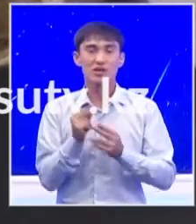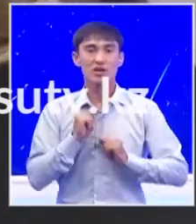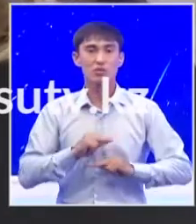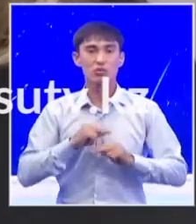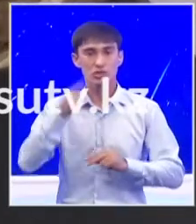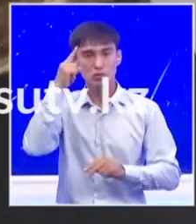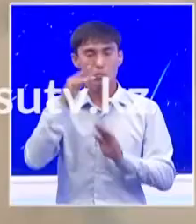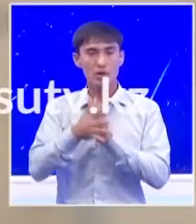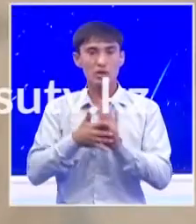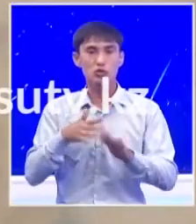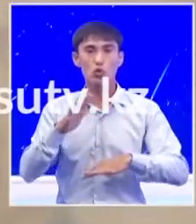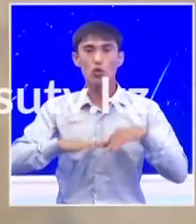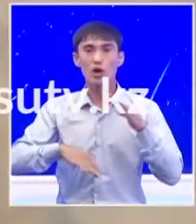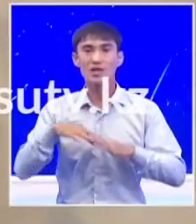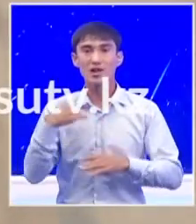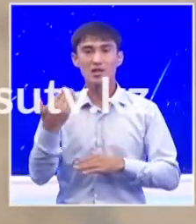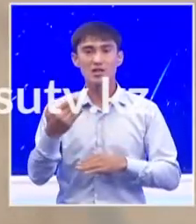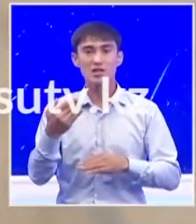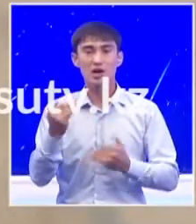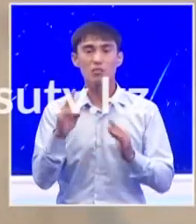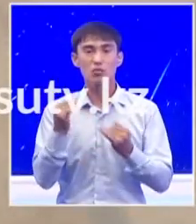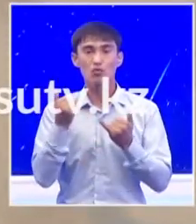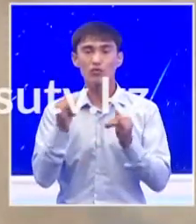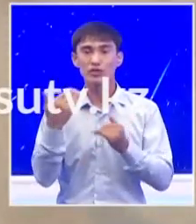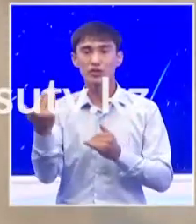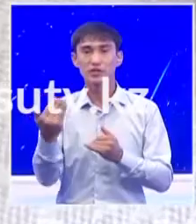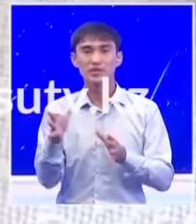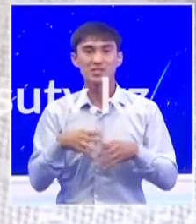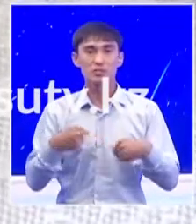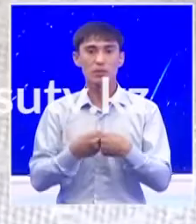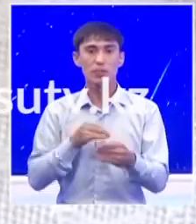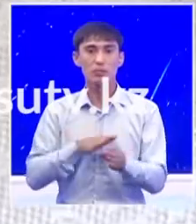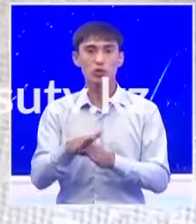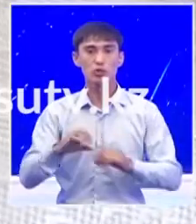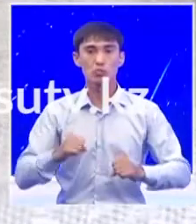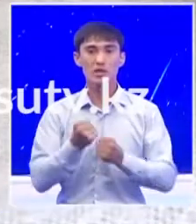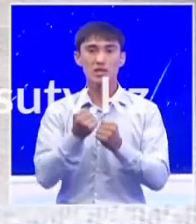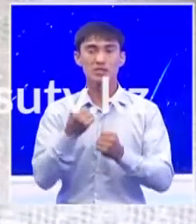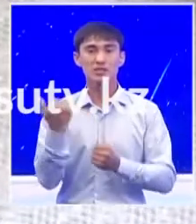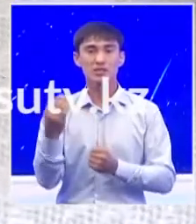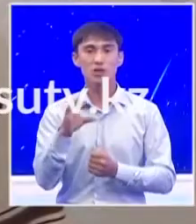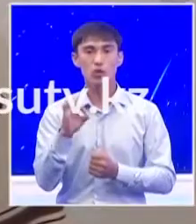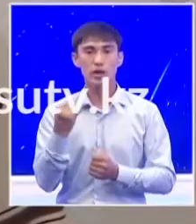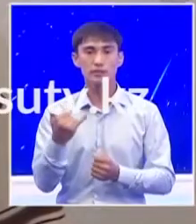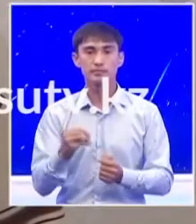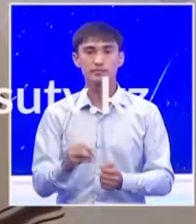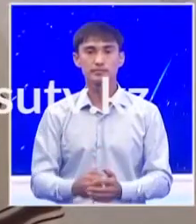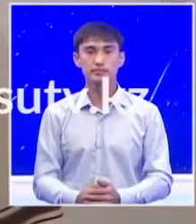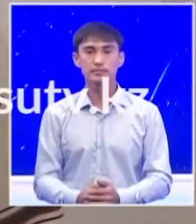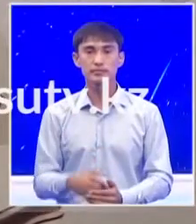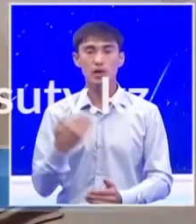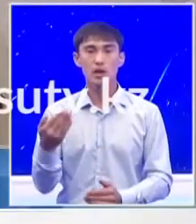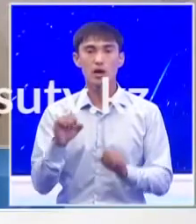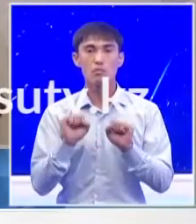сразу понятно, что рукоделие – не просто увлечение. Неудивительно, что семья полностью поддерживает Сауле. Она может выразить